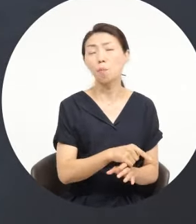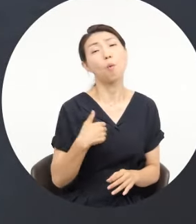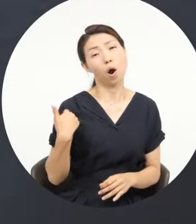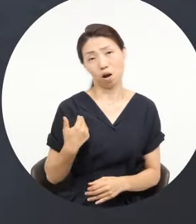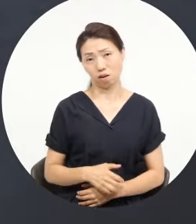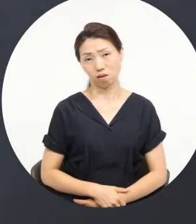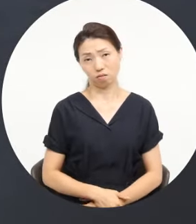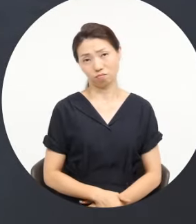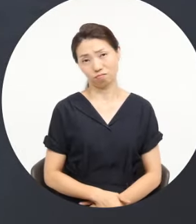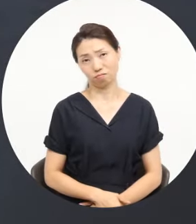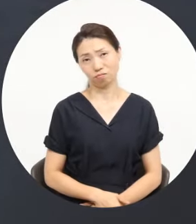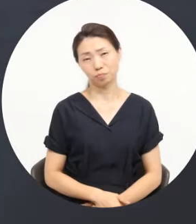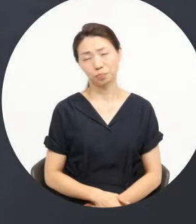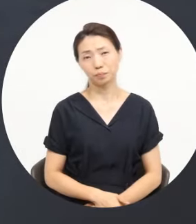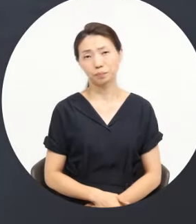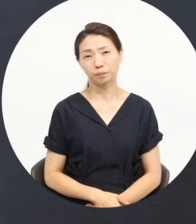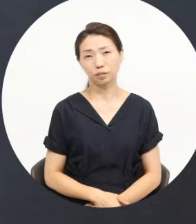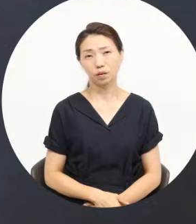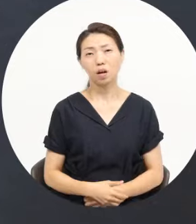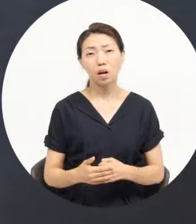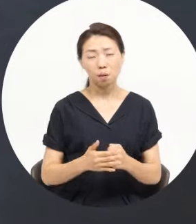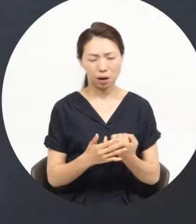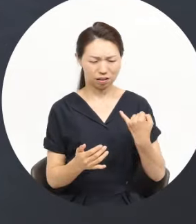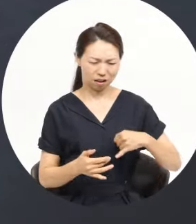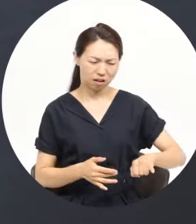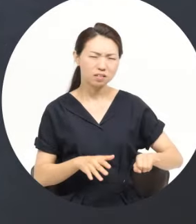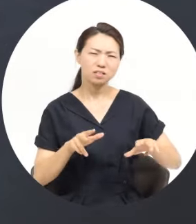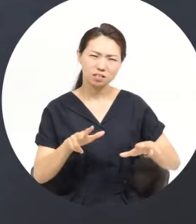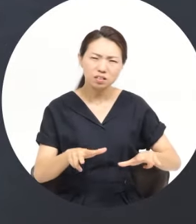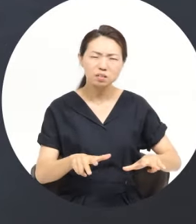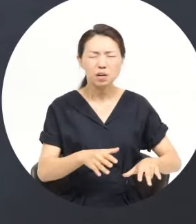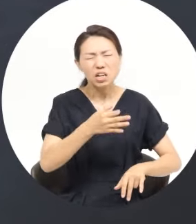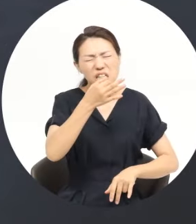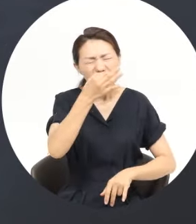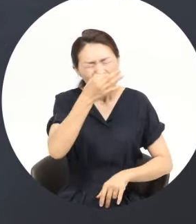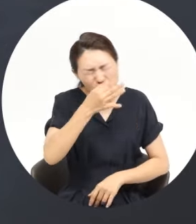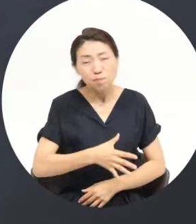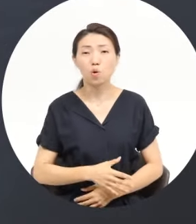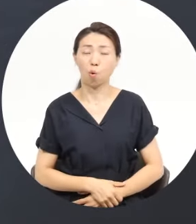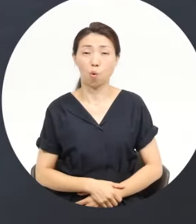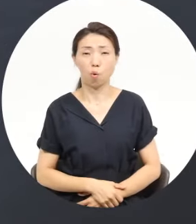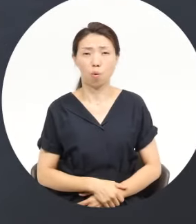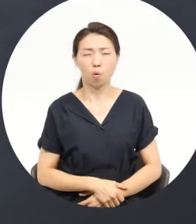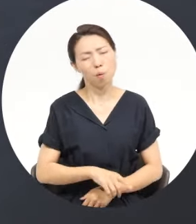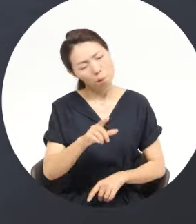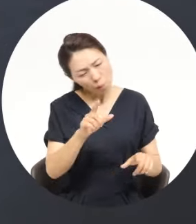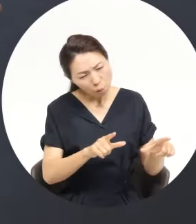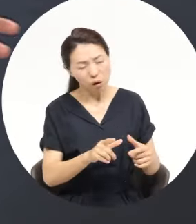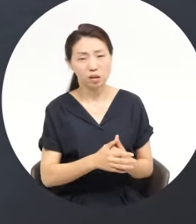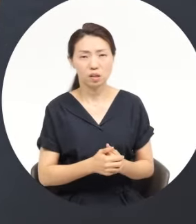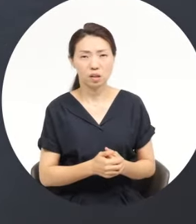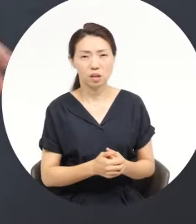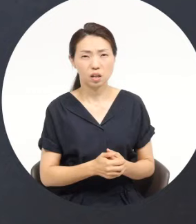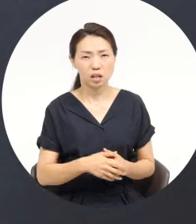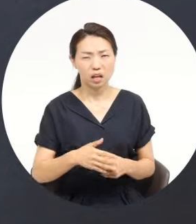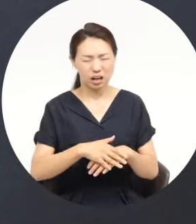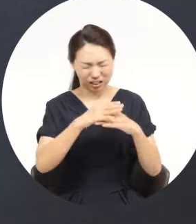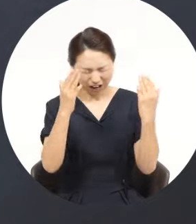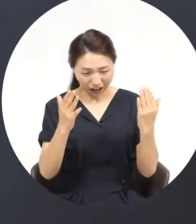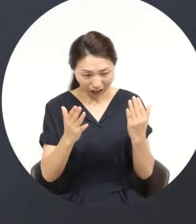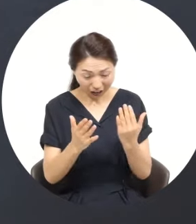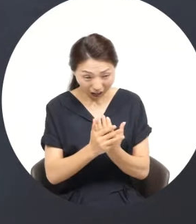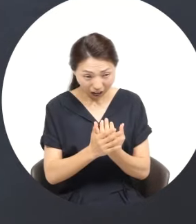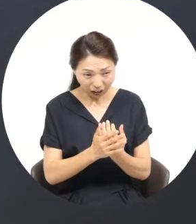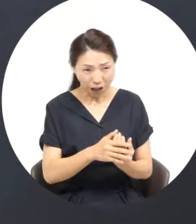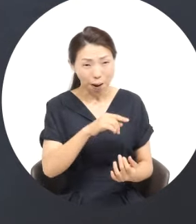보지 말고 아이가 지금 굉장히 힘들어하고 있다. 그걸 내가 일일이 다 재정적으로 뒷받침해주고 다